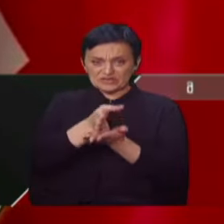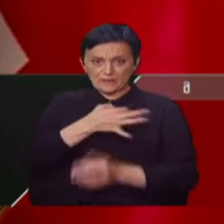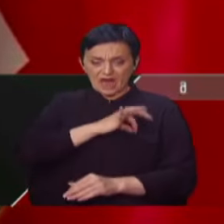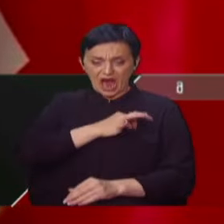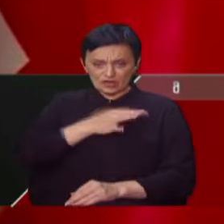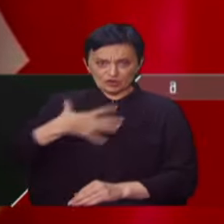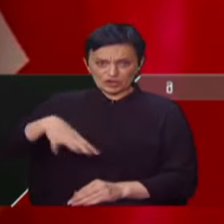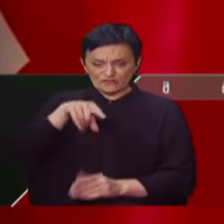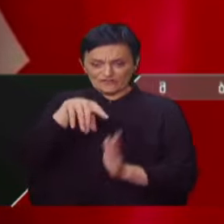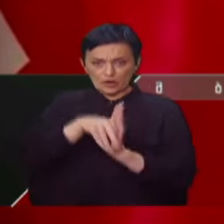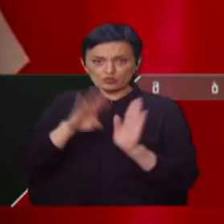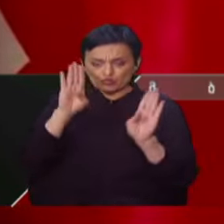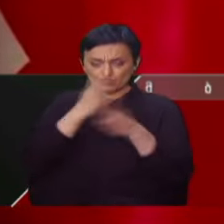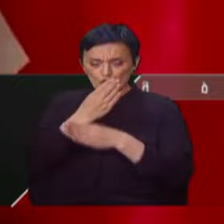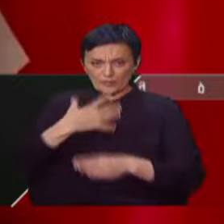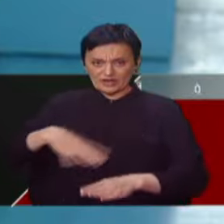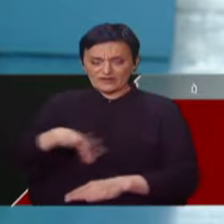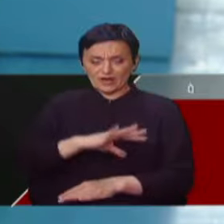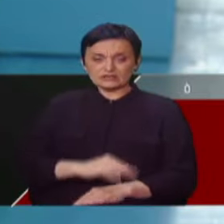ამ ქვეყანაში, რომლებიც მტრობენ ამ ქვეყანას.